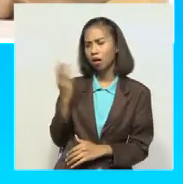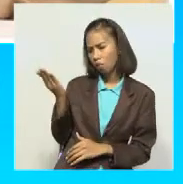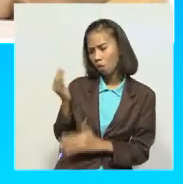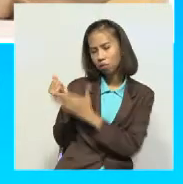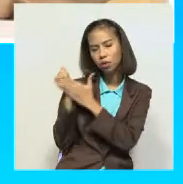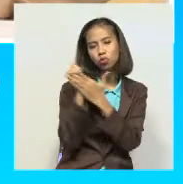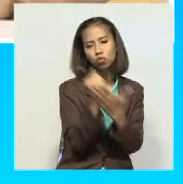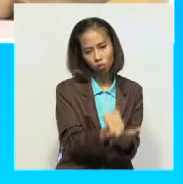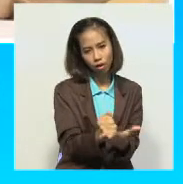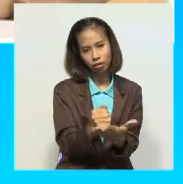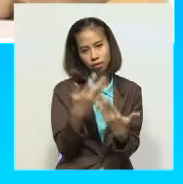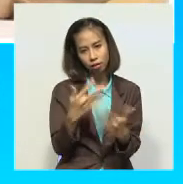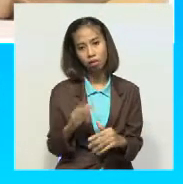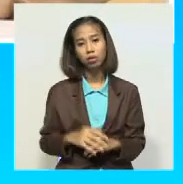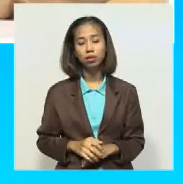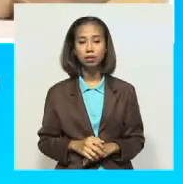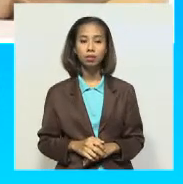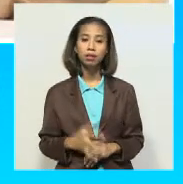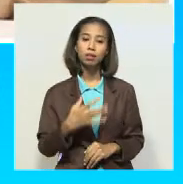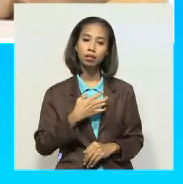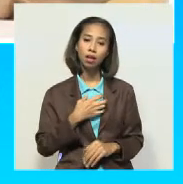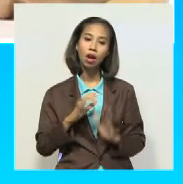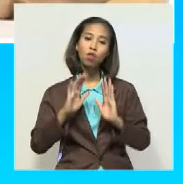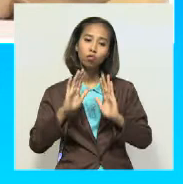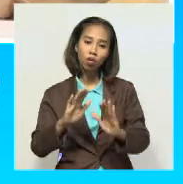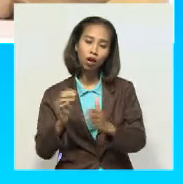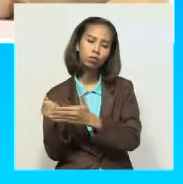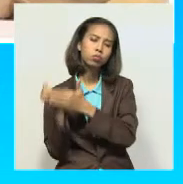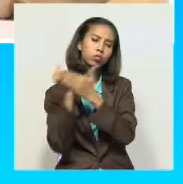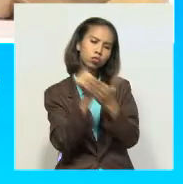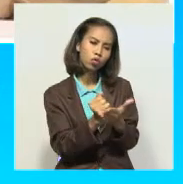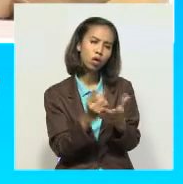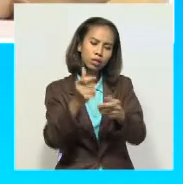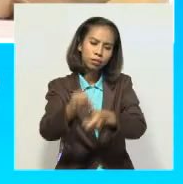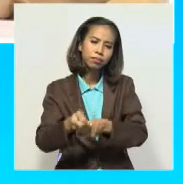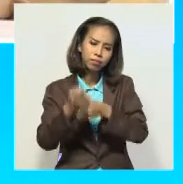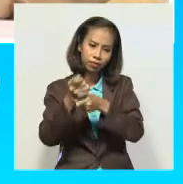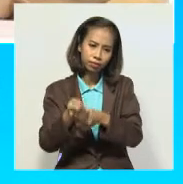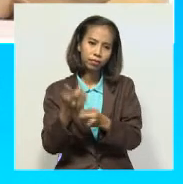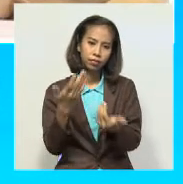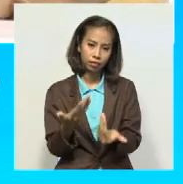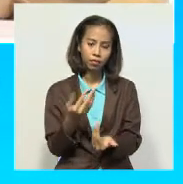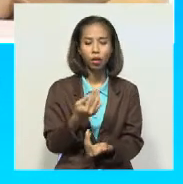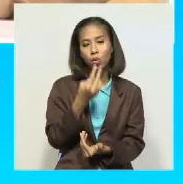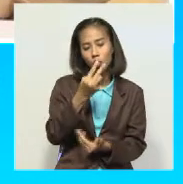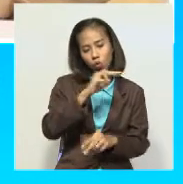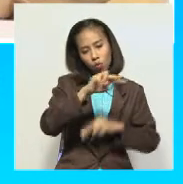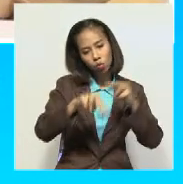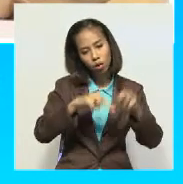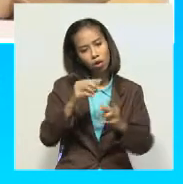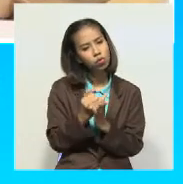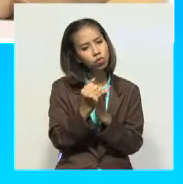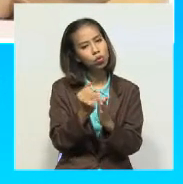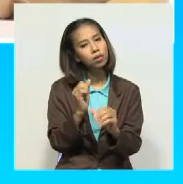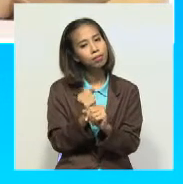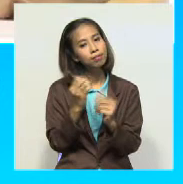ไปช่วยเหลือค่ะท่านผู้ว่าอยากจะให้ฝากเสียงความช่วยเหลือส่งไปถึงพี่น้องเกษตรกรหรือว่าสิ่งที่เราจะเข้าไปดูแลช่วยเหลือพี่น้องเก